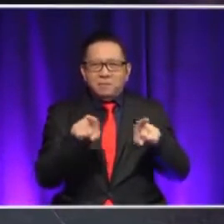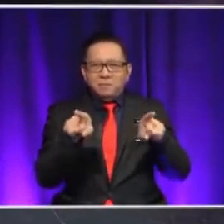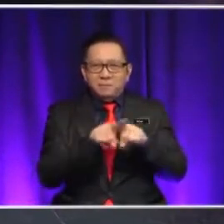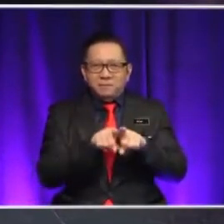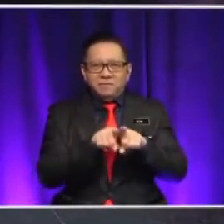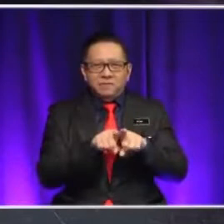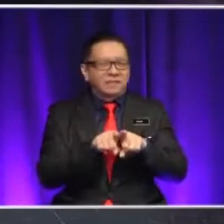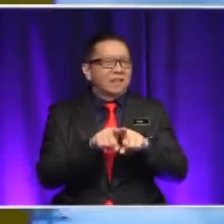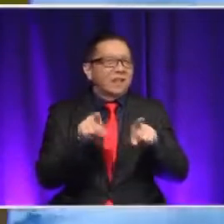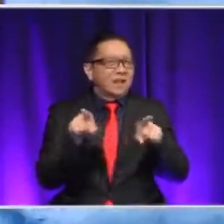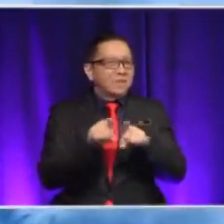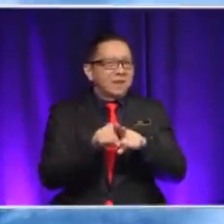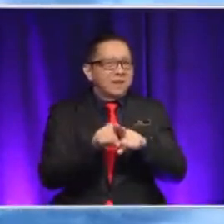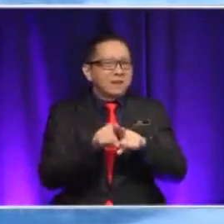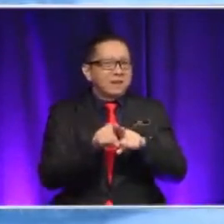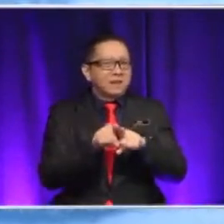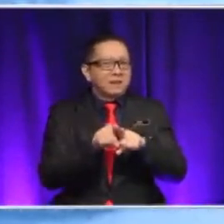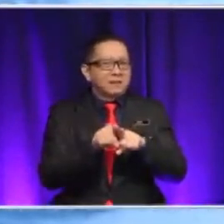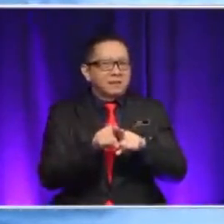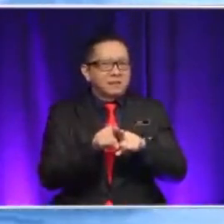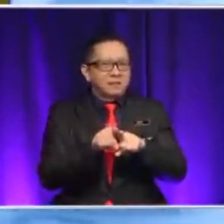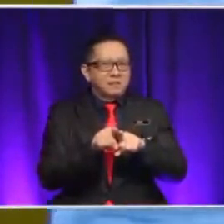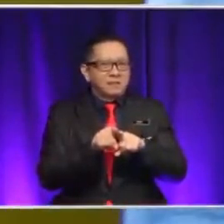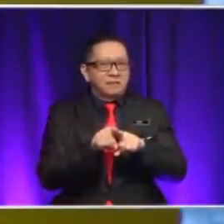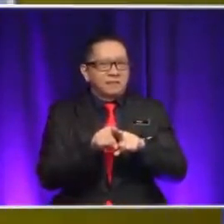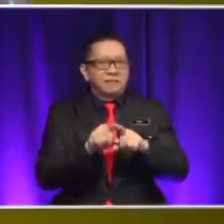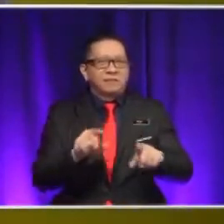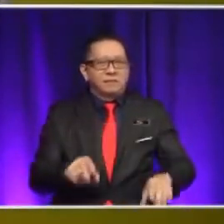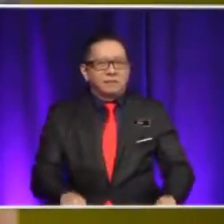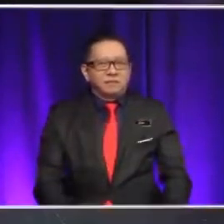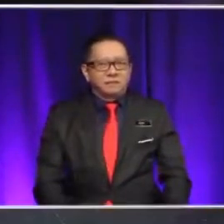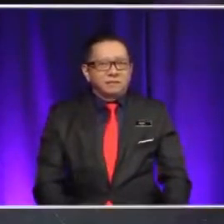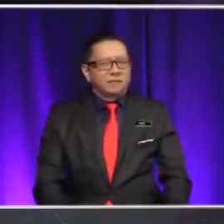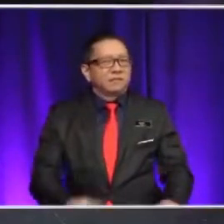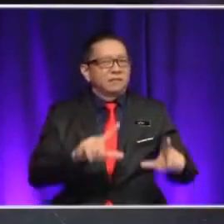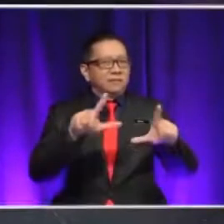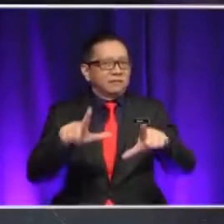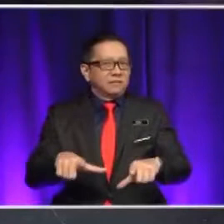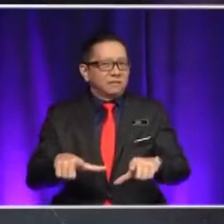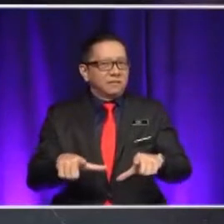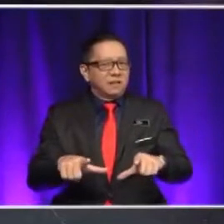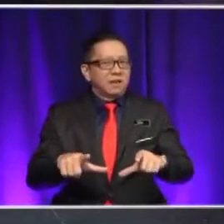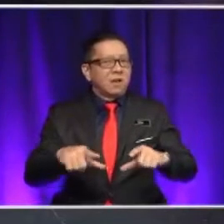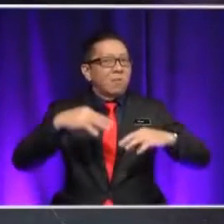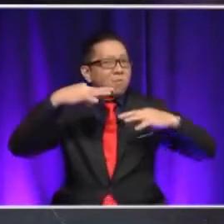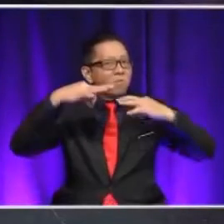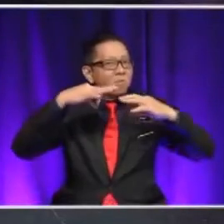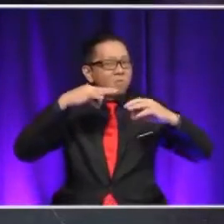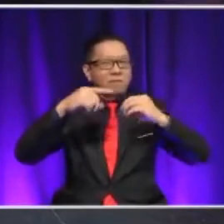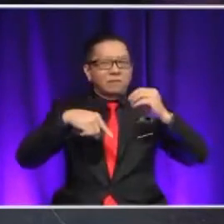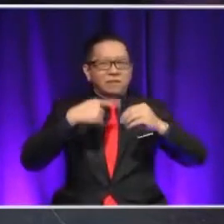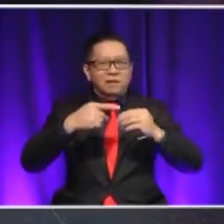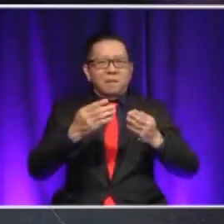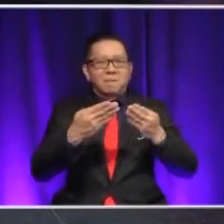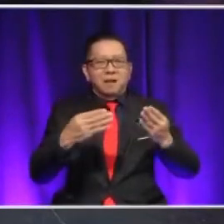nih kalau sama Oke jadi Oke kita berdetak smule pengguna Terangkan tentang bahasa seni yang ada